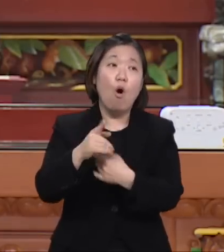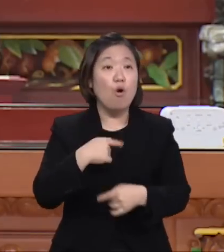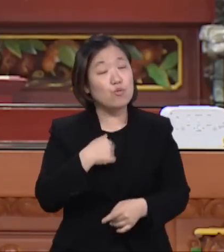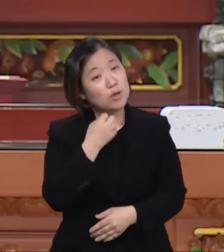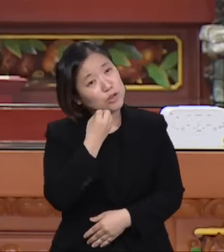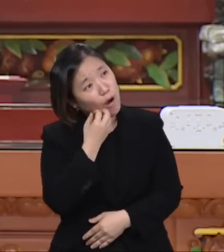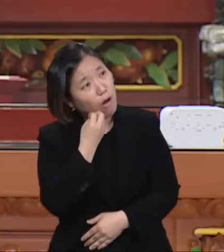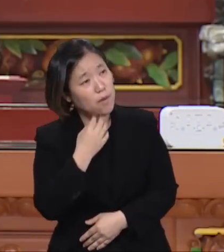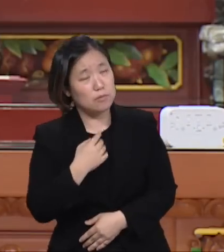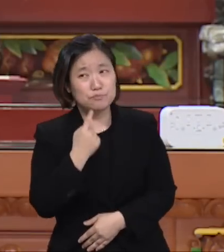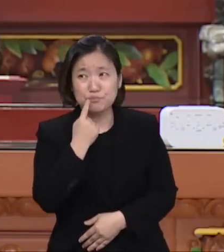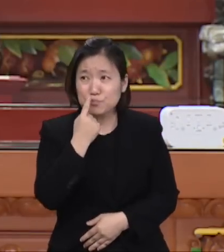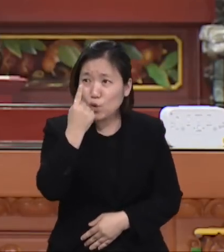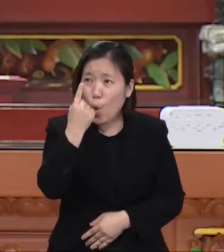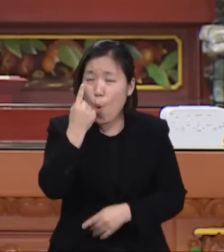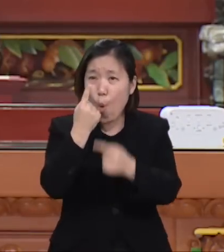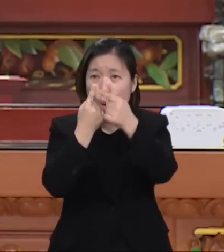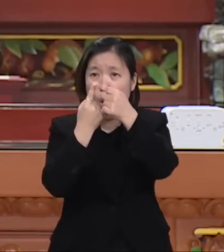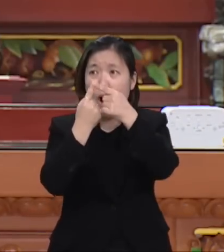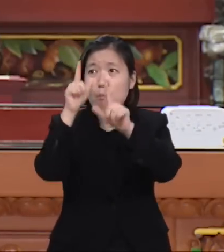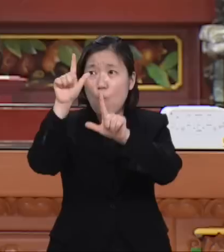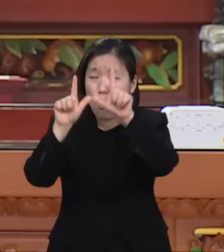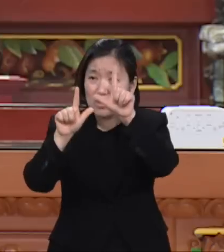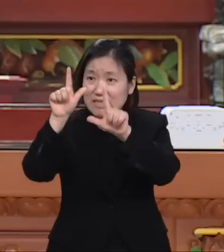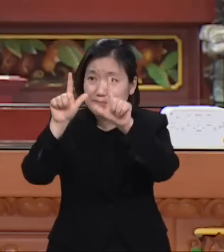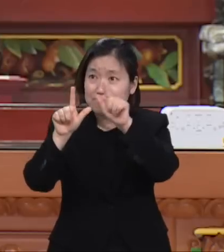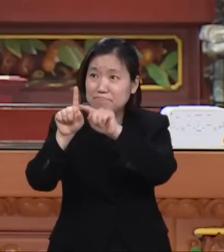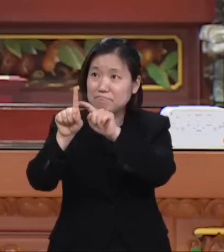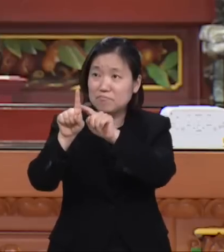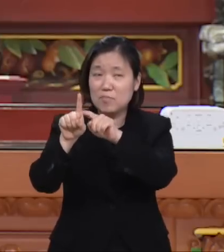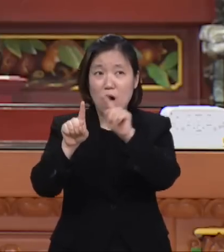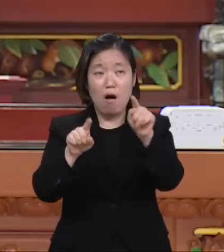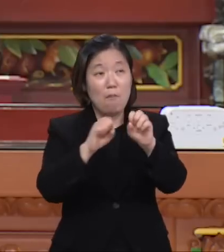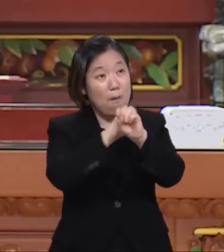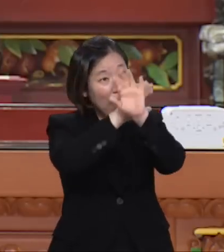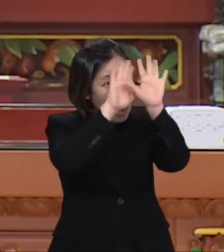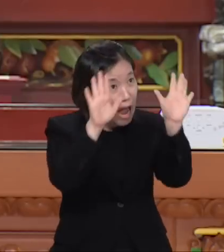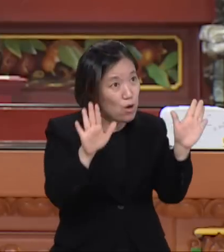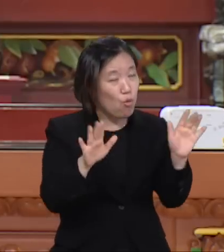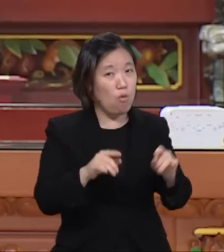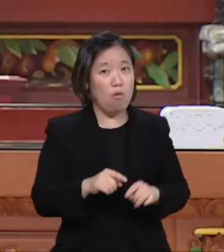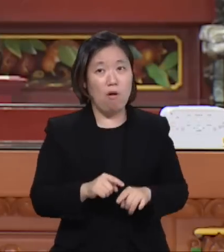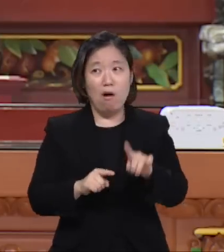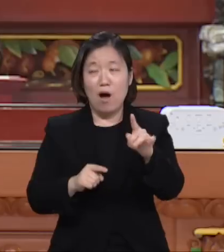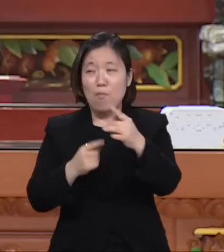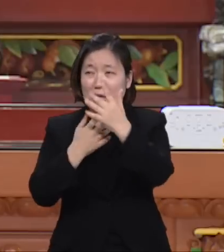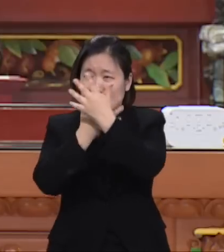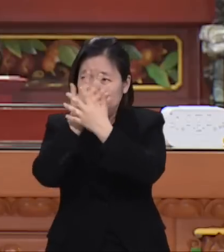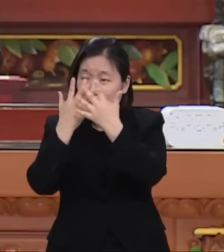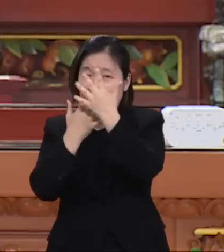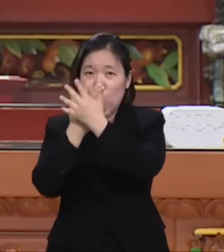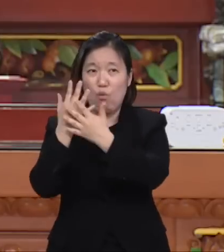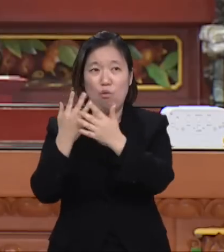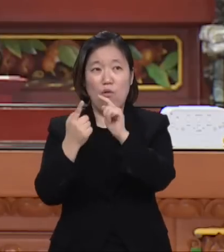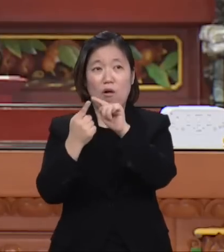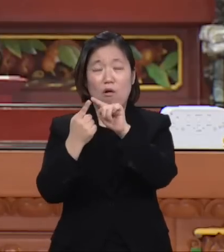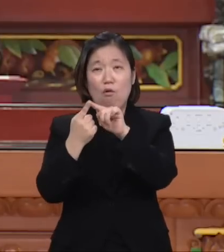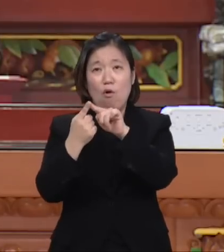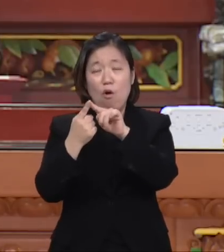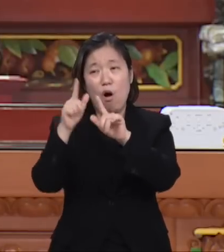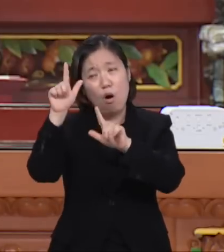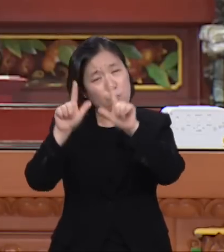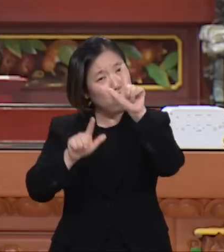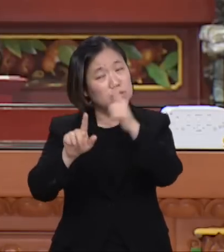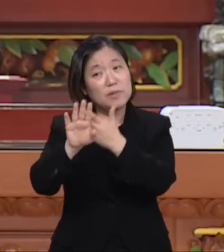희한하다 초들이 왜 저렇게 저 촛불에 불기가 밝기가 저렇게 다 다르고 모습들이 왜